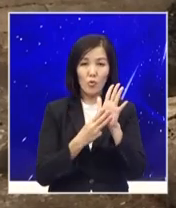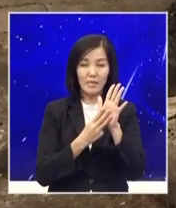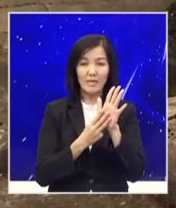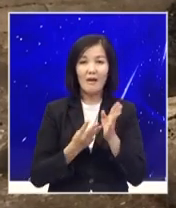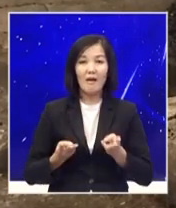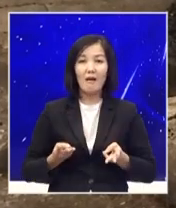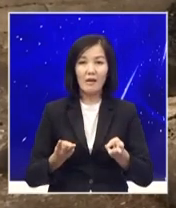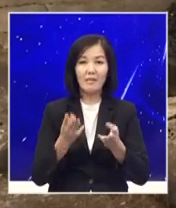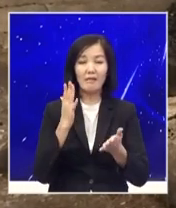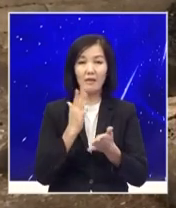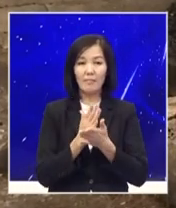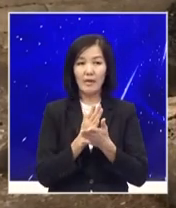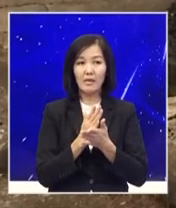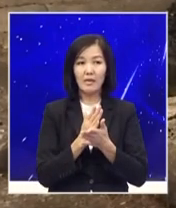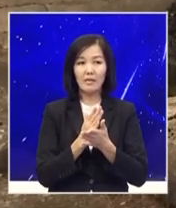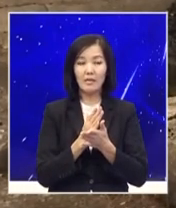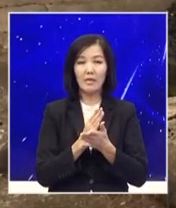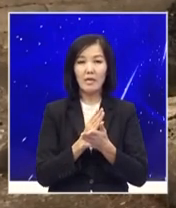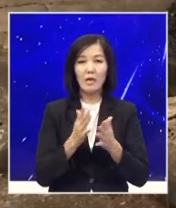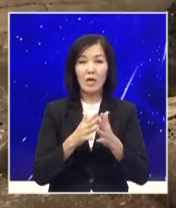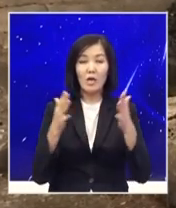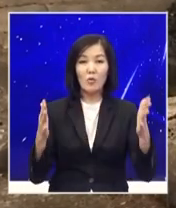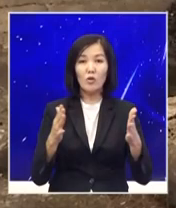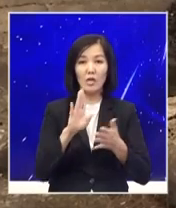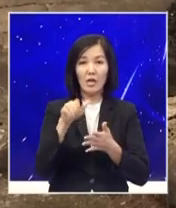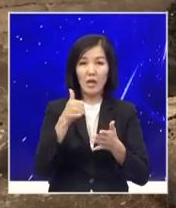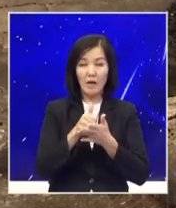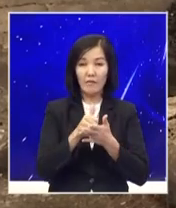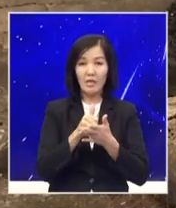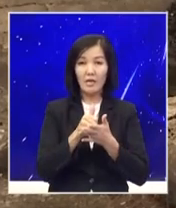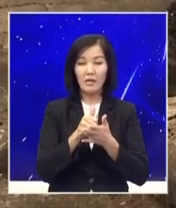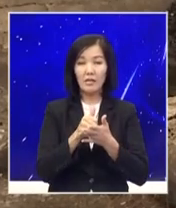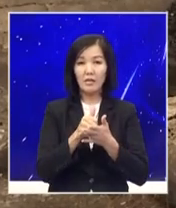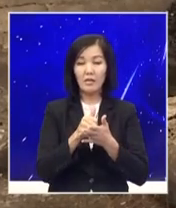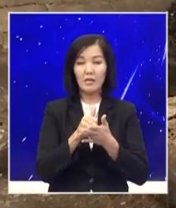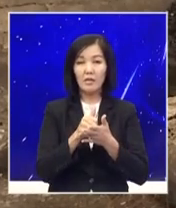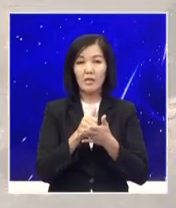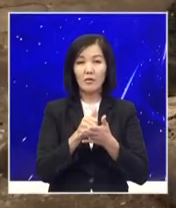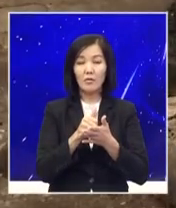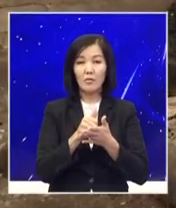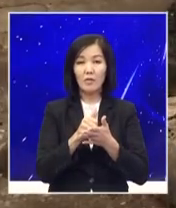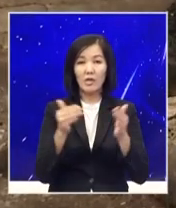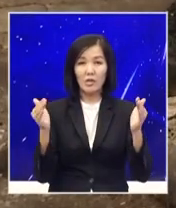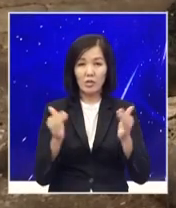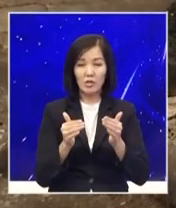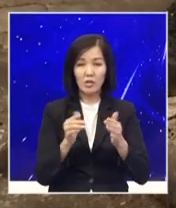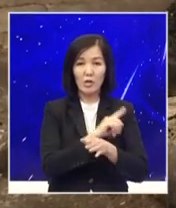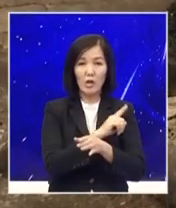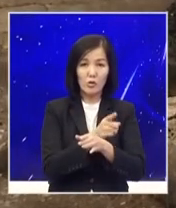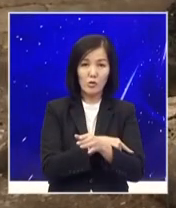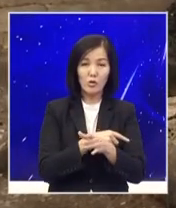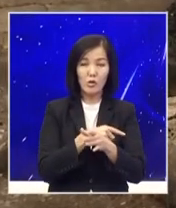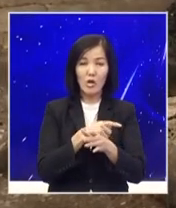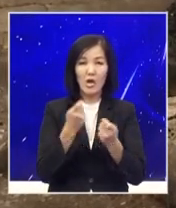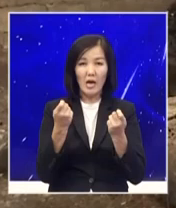Оның үлкені бас қуат қазандығы, одан кейін жаңағы кварталдық 5 қазандық және де күші аз қуаттылығы